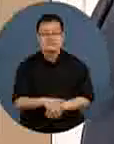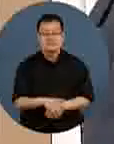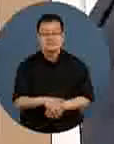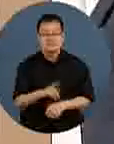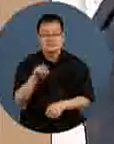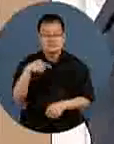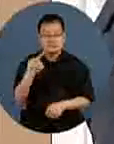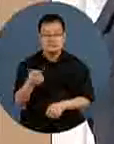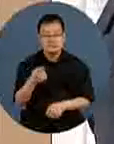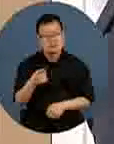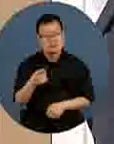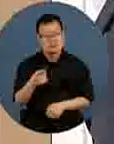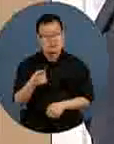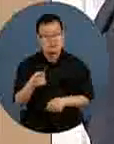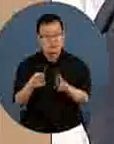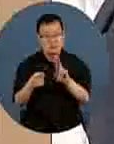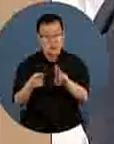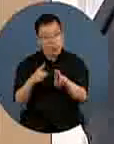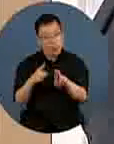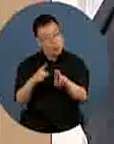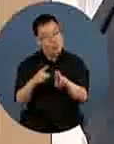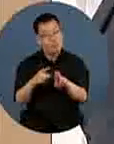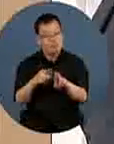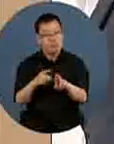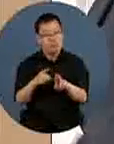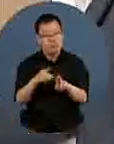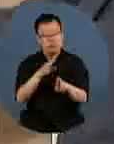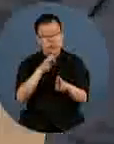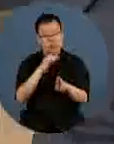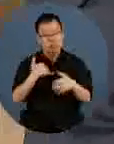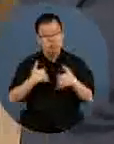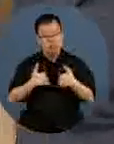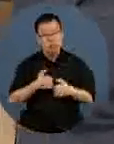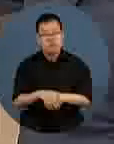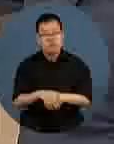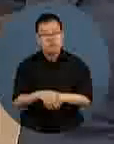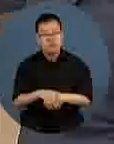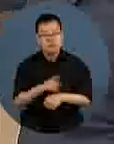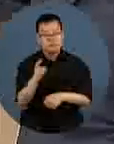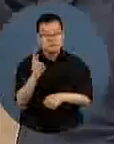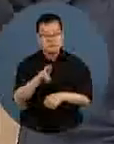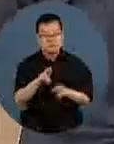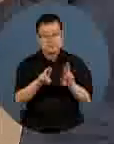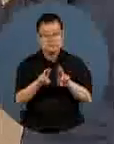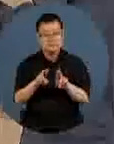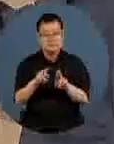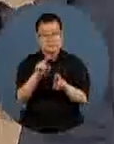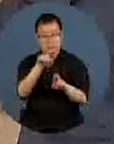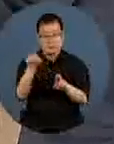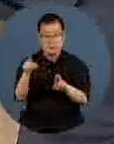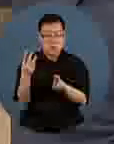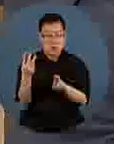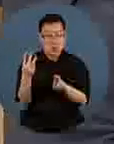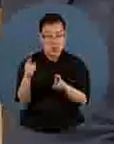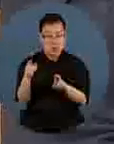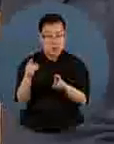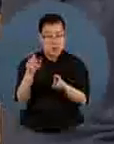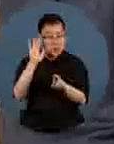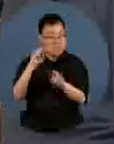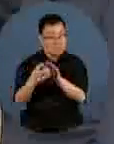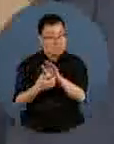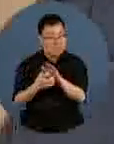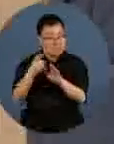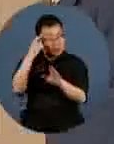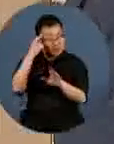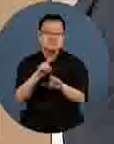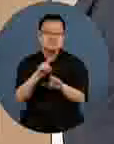자, 그리고 재밌었던 점은 바로 이 점인데요. 네, 그 점이 이제, 보통 나오는 맛도 있습니다만 이 정도에서 이 모양을 얽고 나오는 맛을 보자.